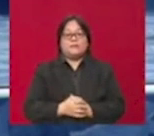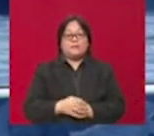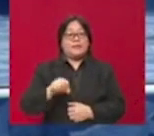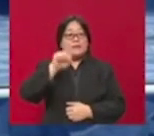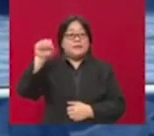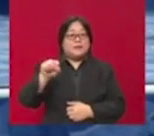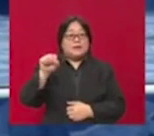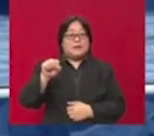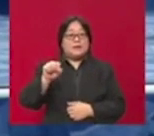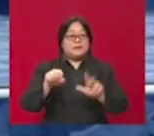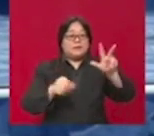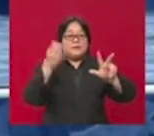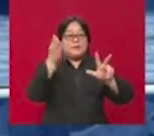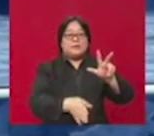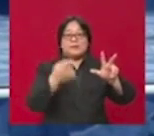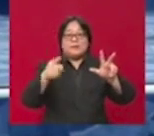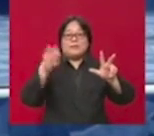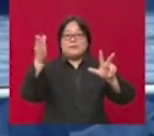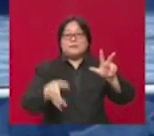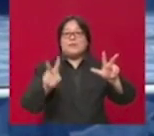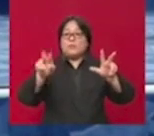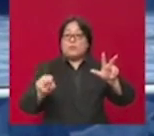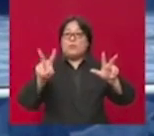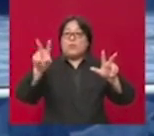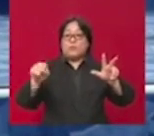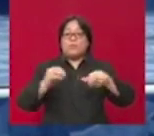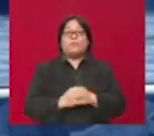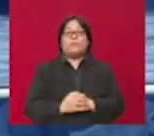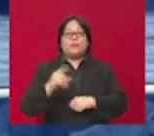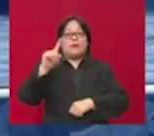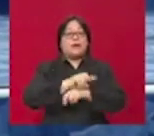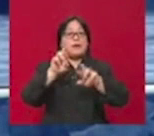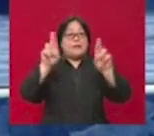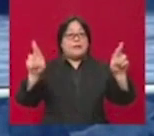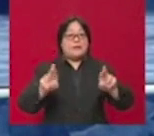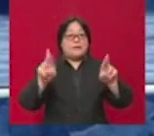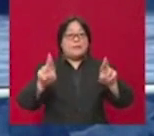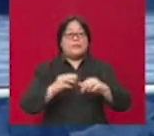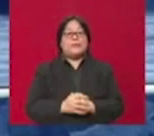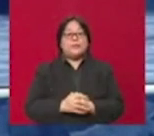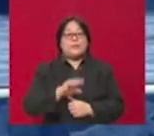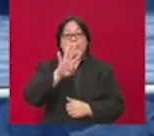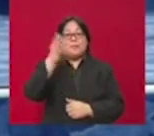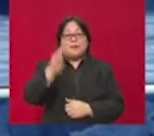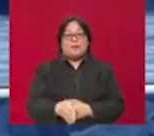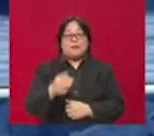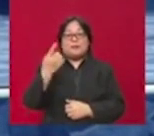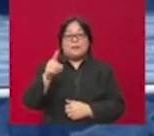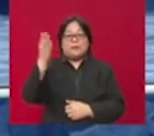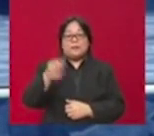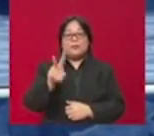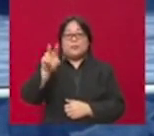Selasa 3 November 2020, Rabu 4 November 2020